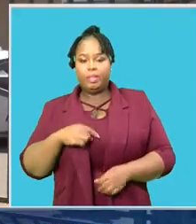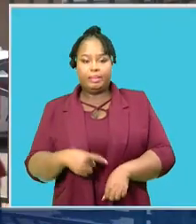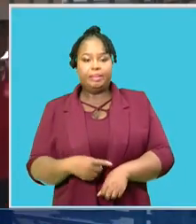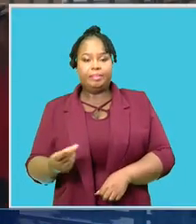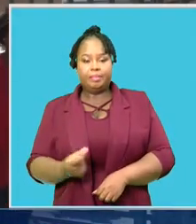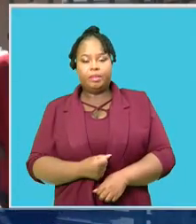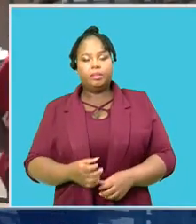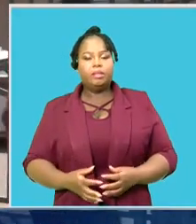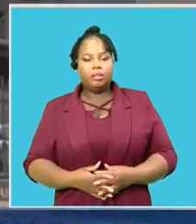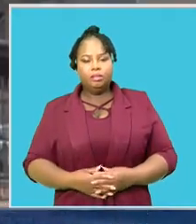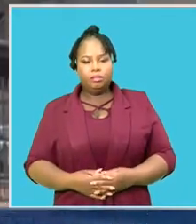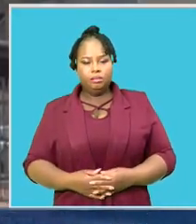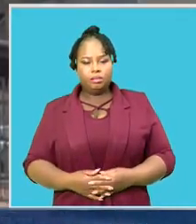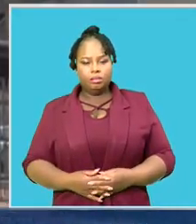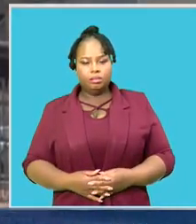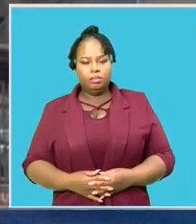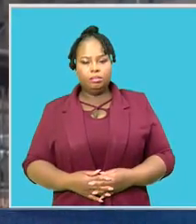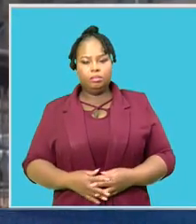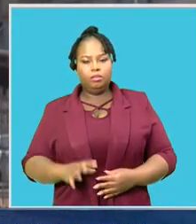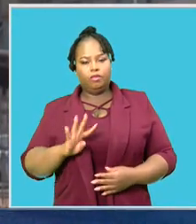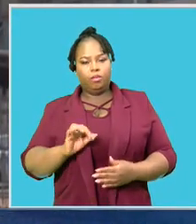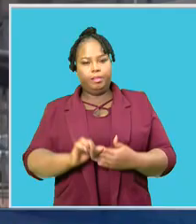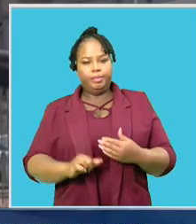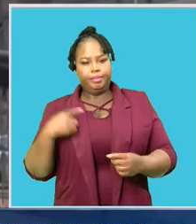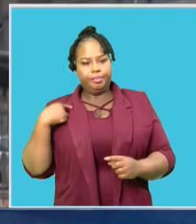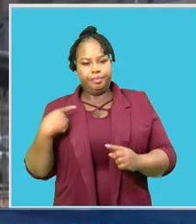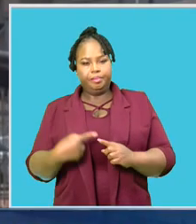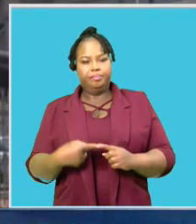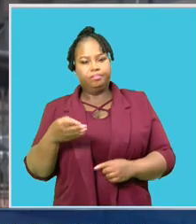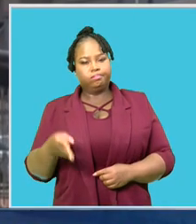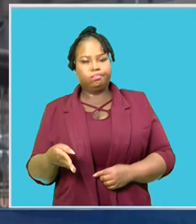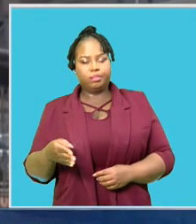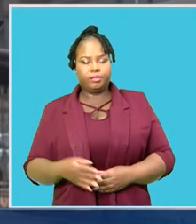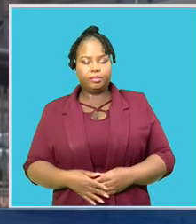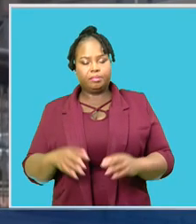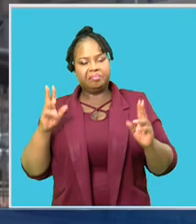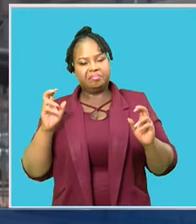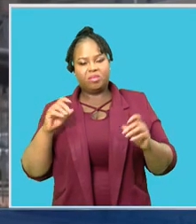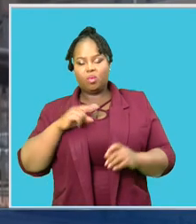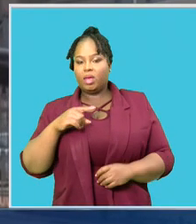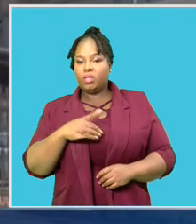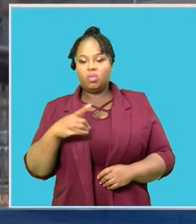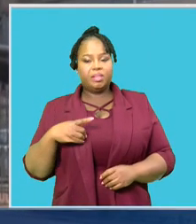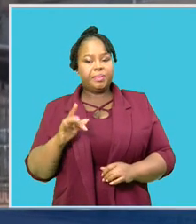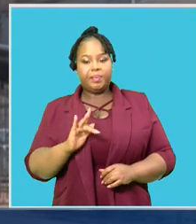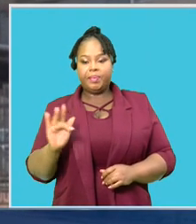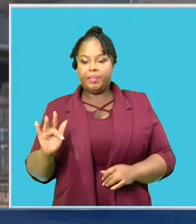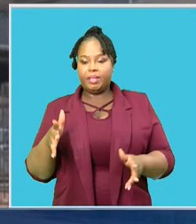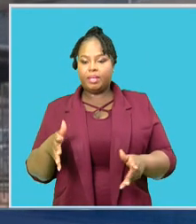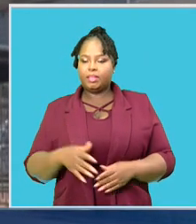yesikhathi. For the past 4 months ngibhizi ngizalayele ntuzane, we've been experiencing issue ukuthi akunamadoctor la. Uma